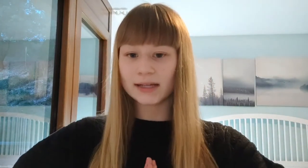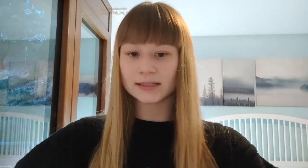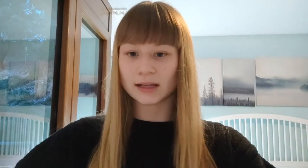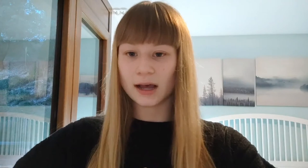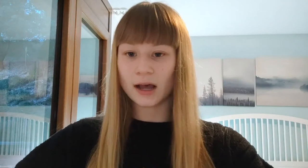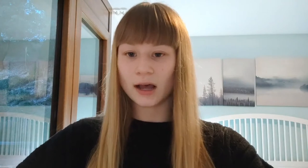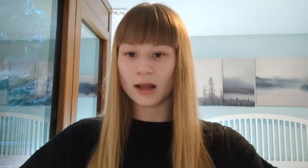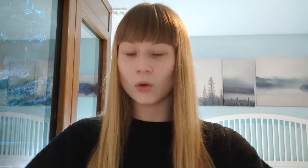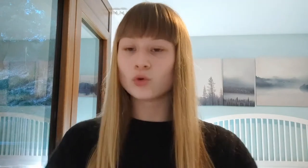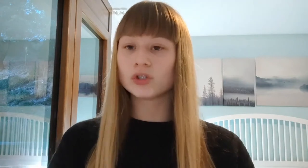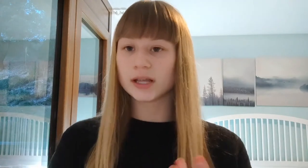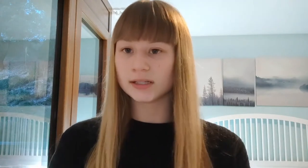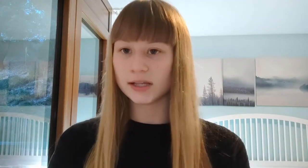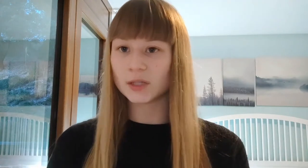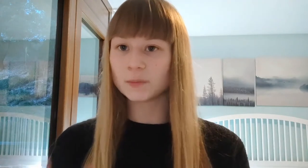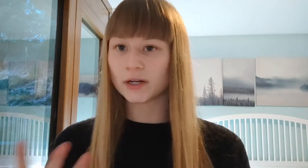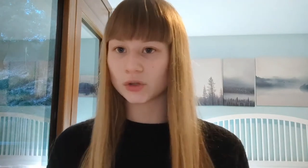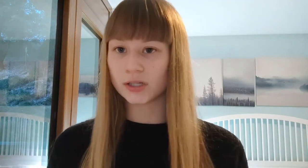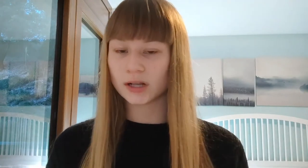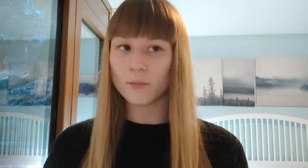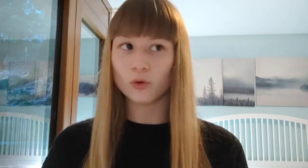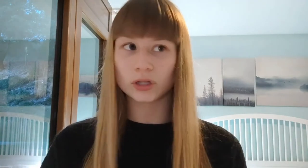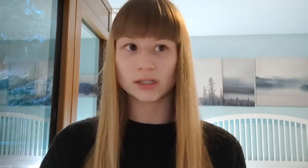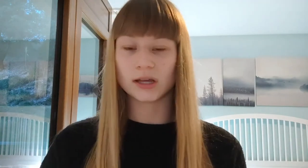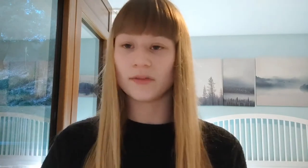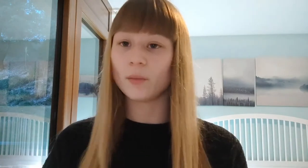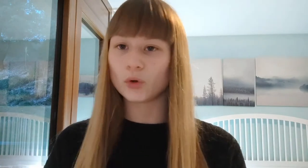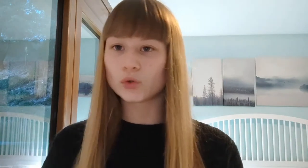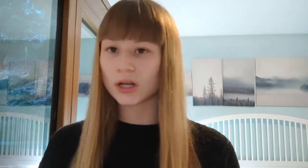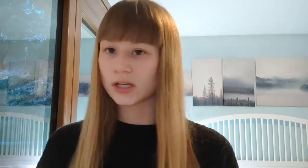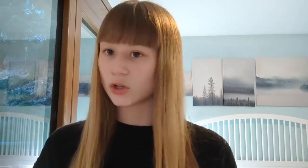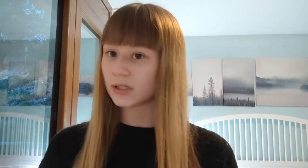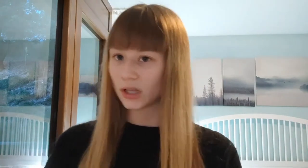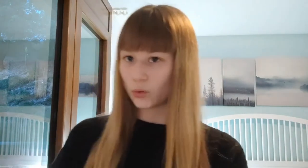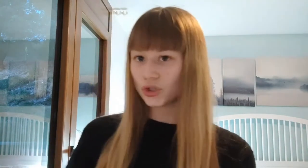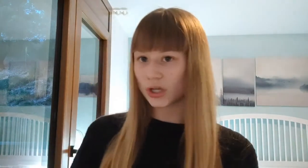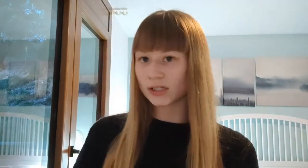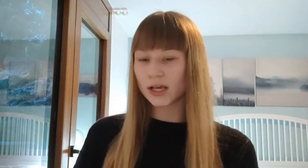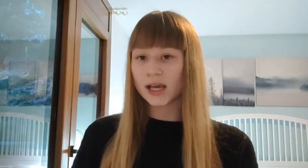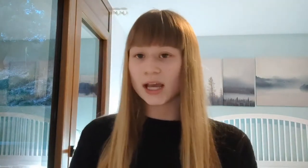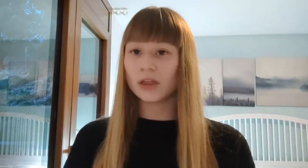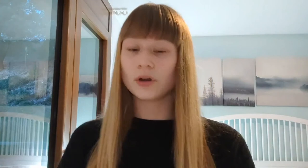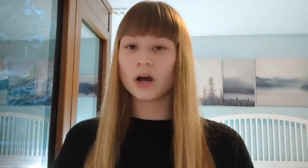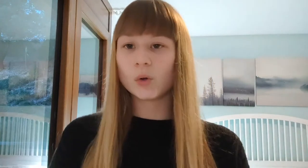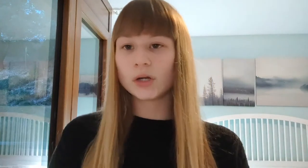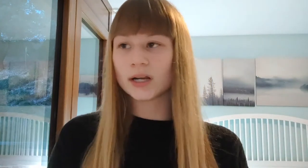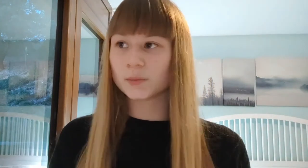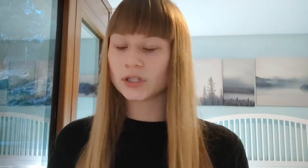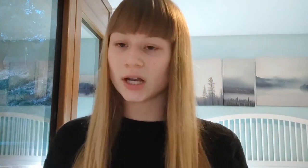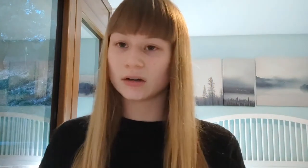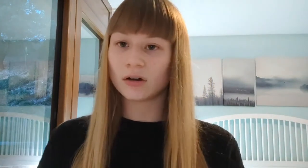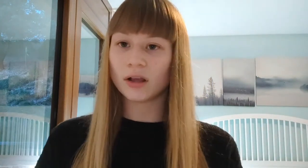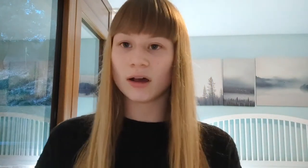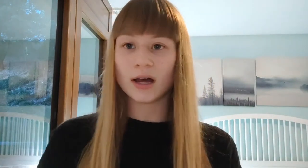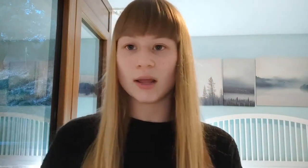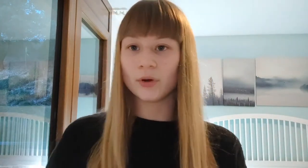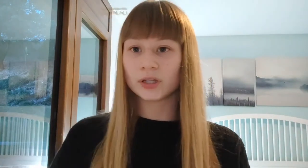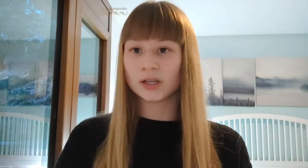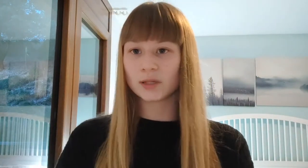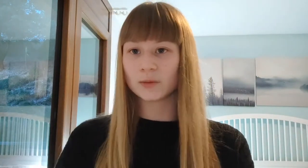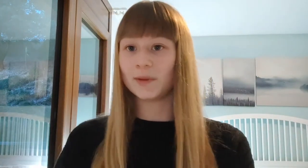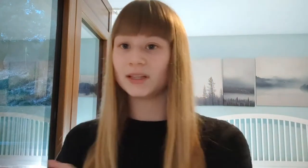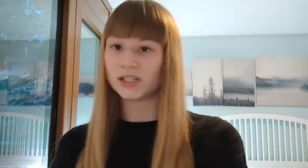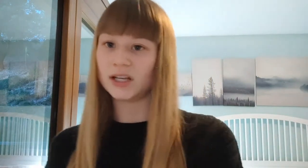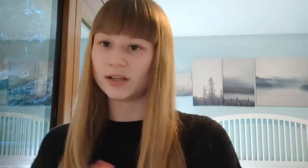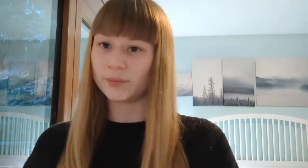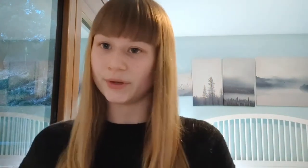principal està el conscienciar les persones de la importància del bon ús de les noves tecnologies i donar una resposta categòrica a la